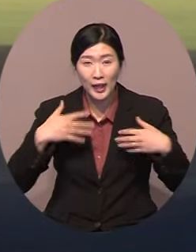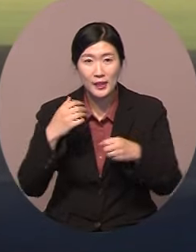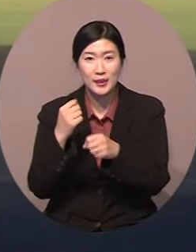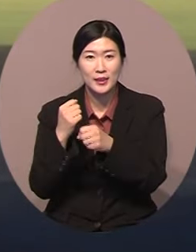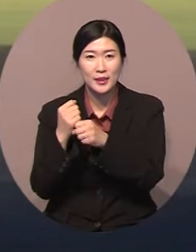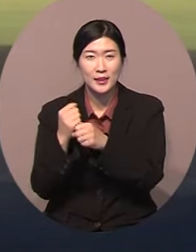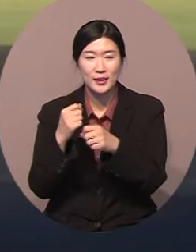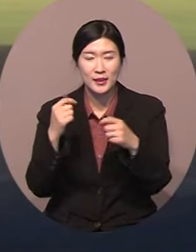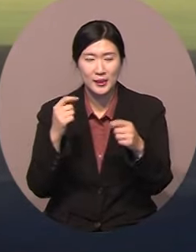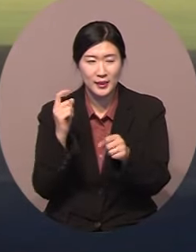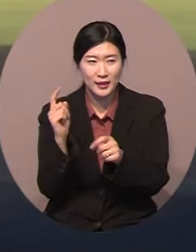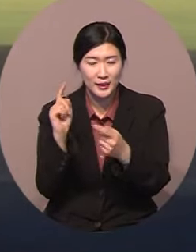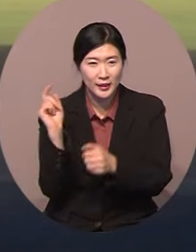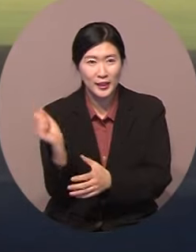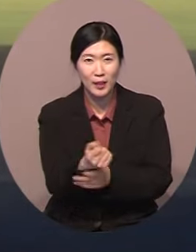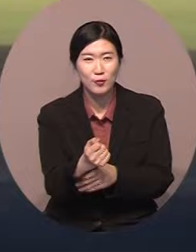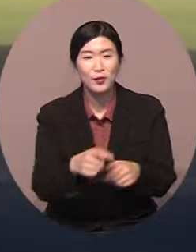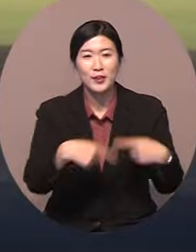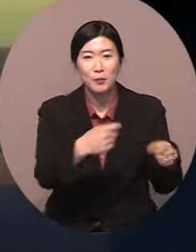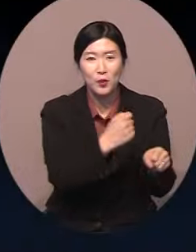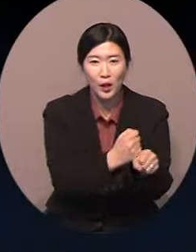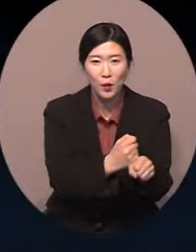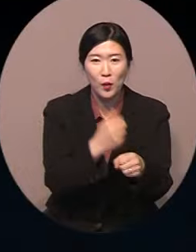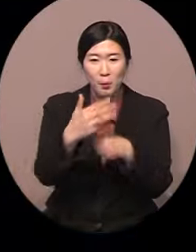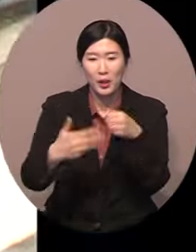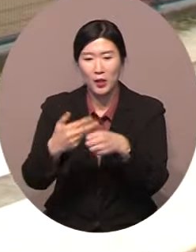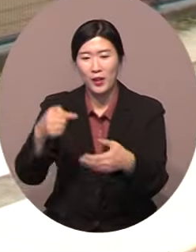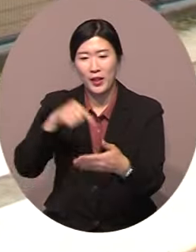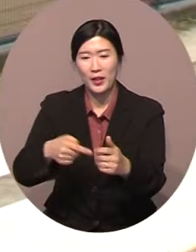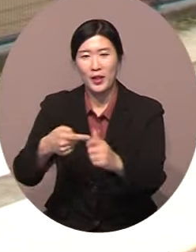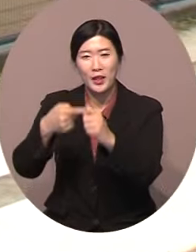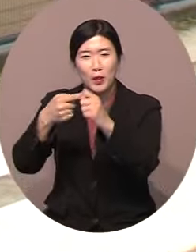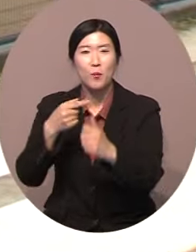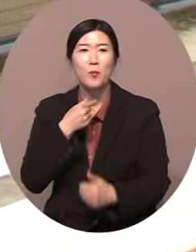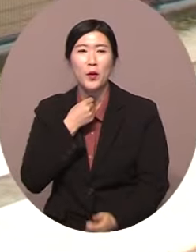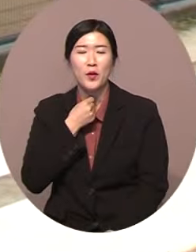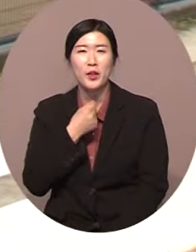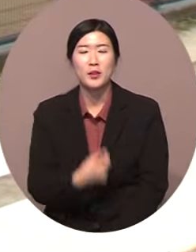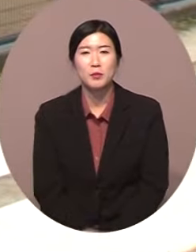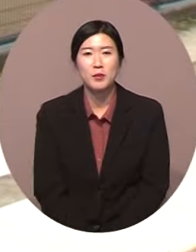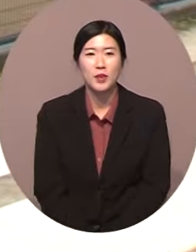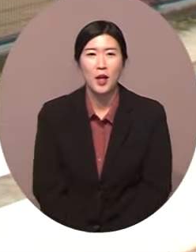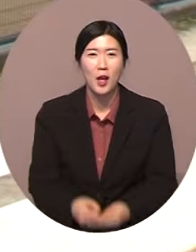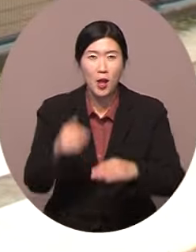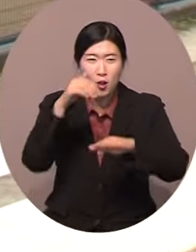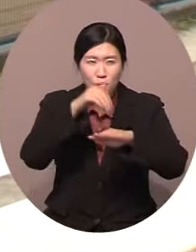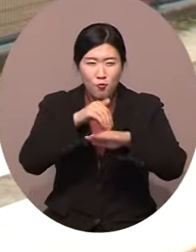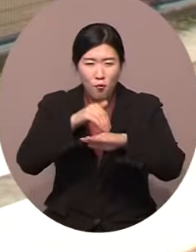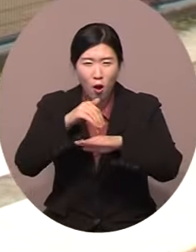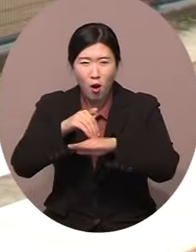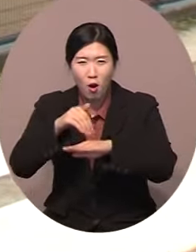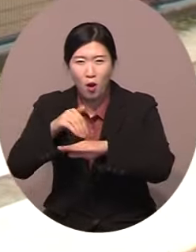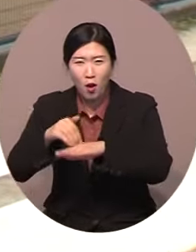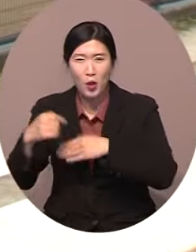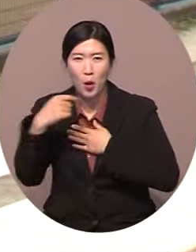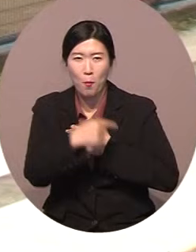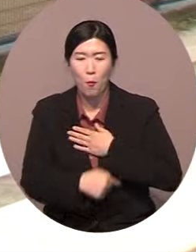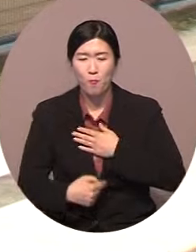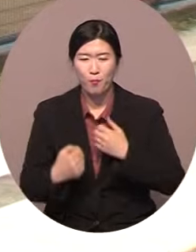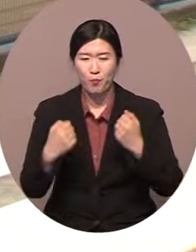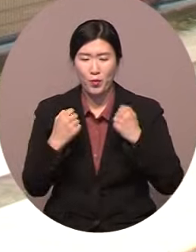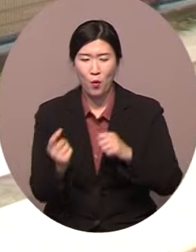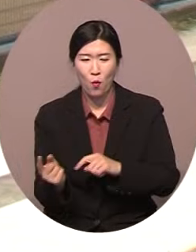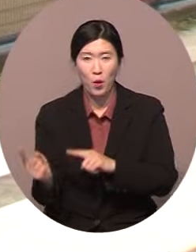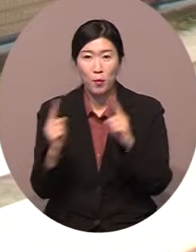하고 8년 안에 꼭 우승할 수 있도록. 각종 훈련을 소화하며 몸 상태를 끌어올리고 있는 괴물투수